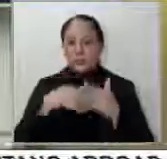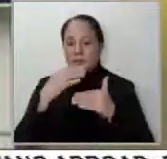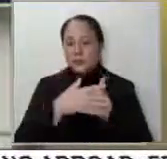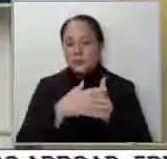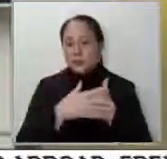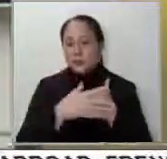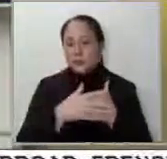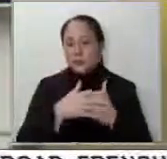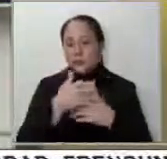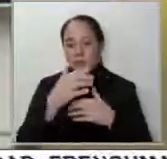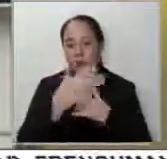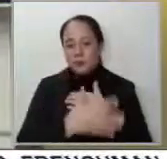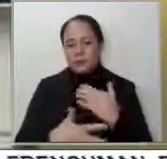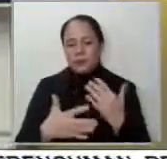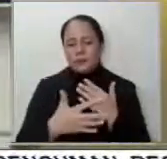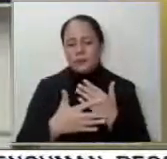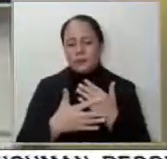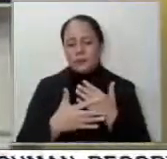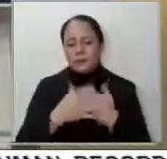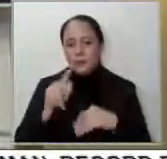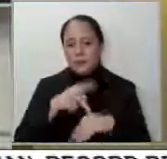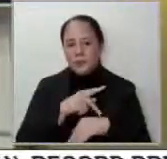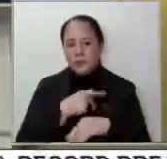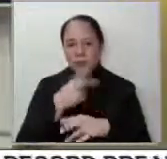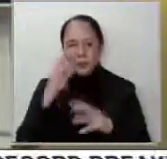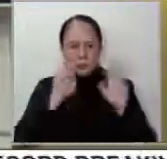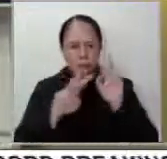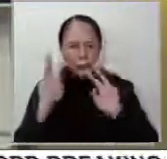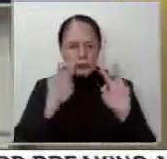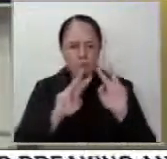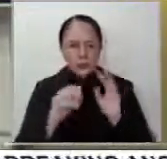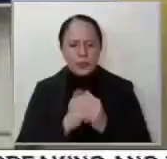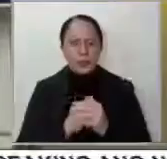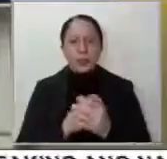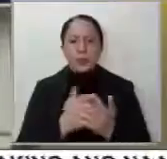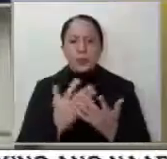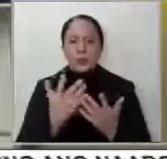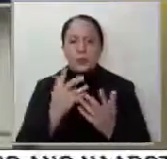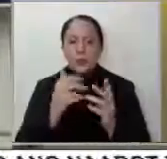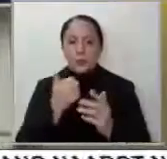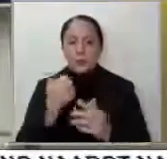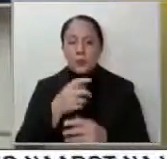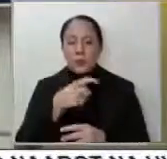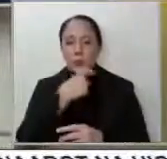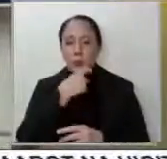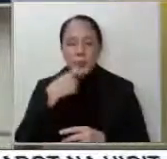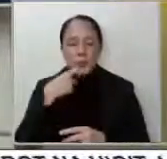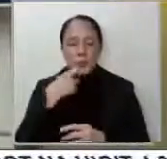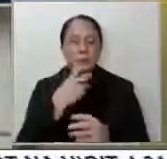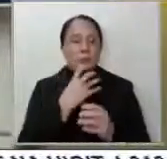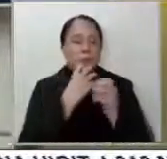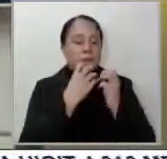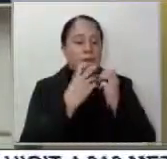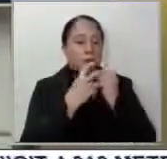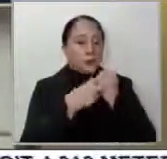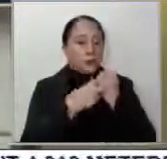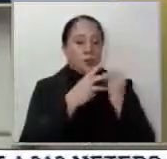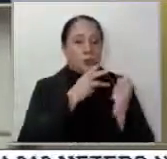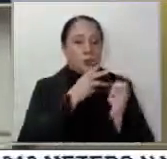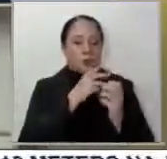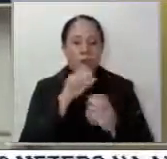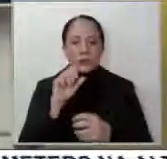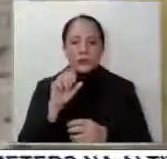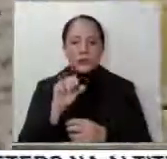Kinababahala ng ilan ang pagkatuyo ng reservoir sa Syria sa kauna-unang